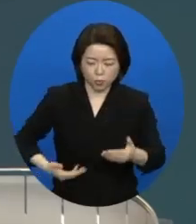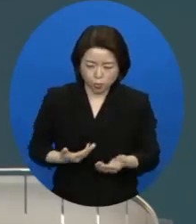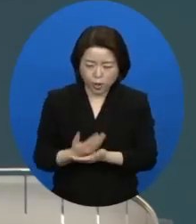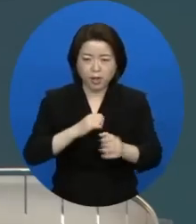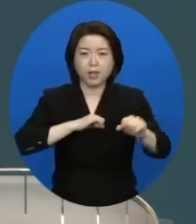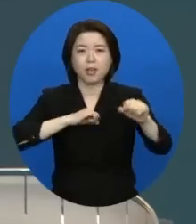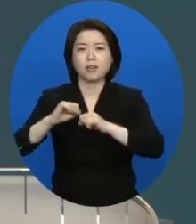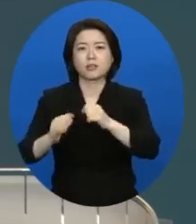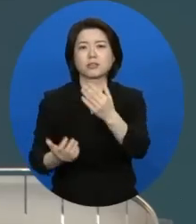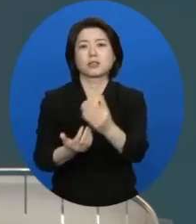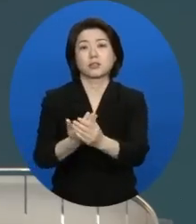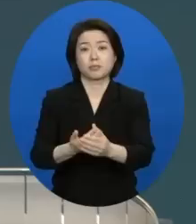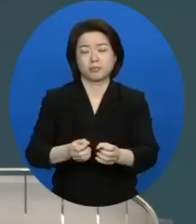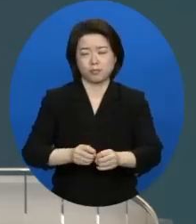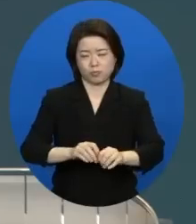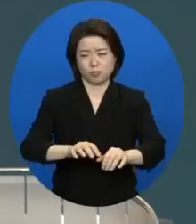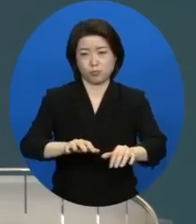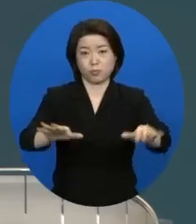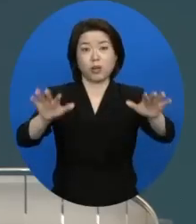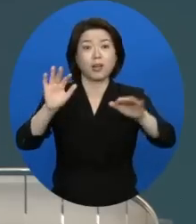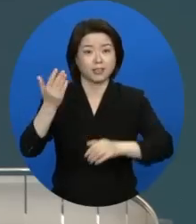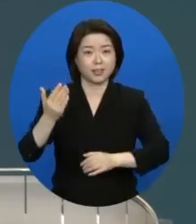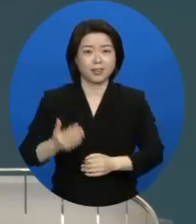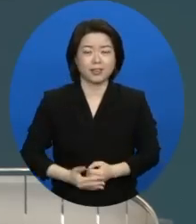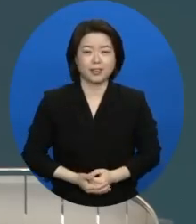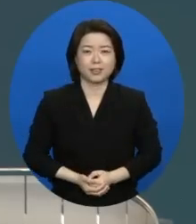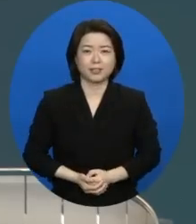역사가 일어나기 시작을 한 거거든요.